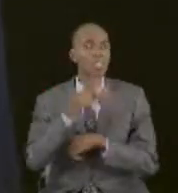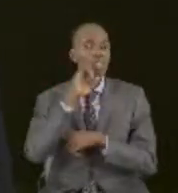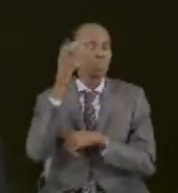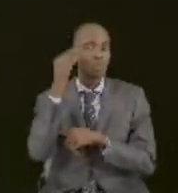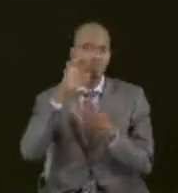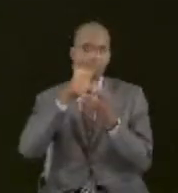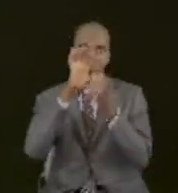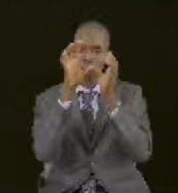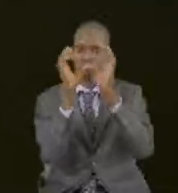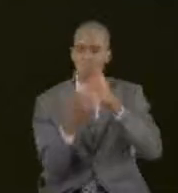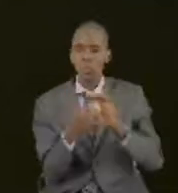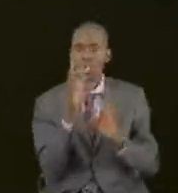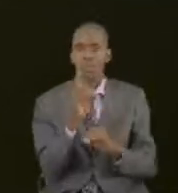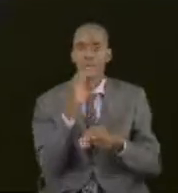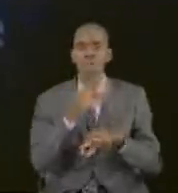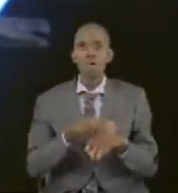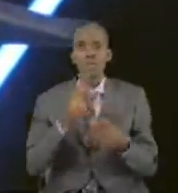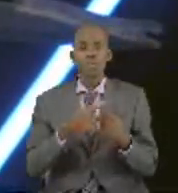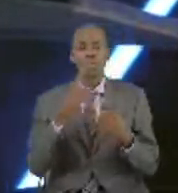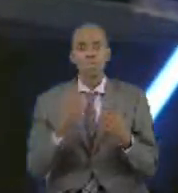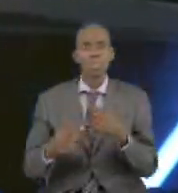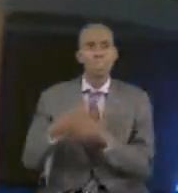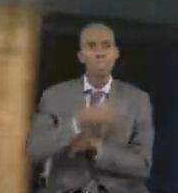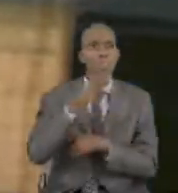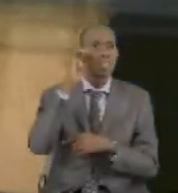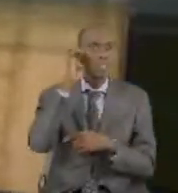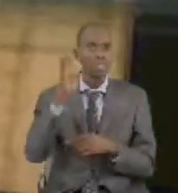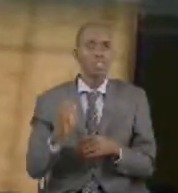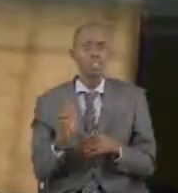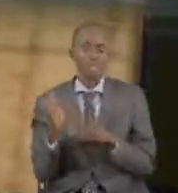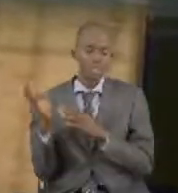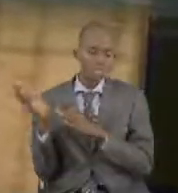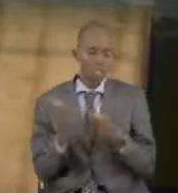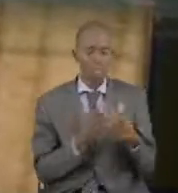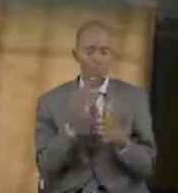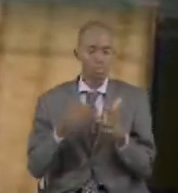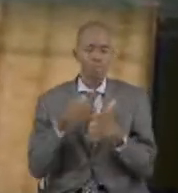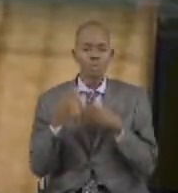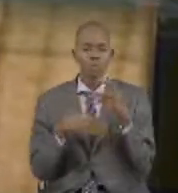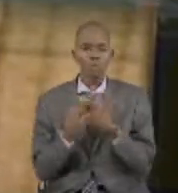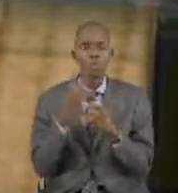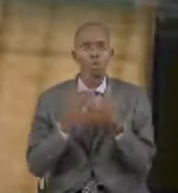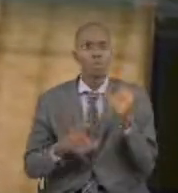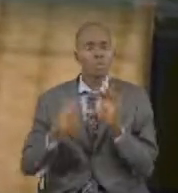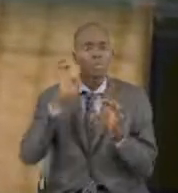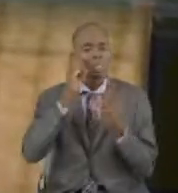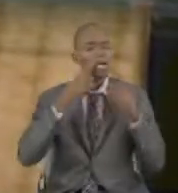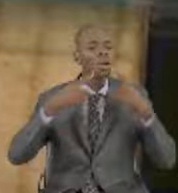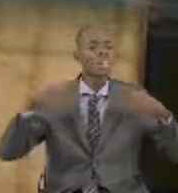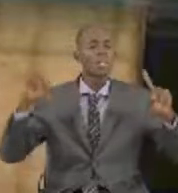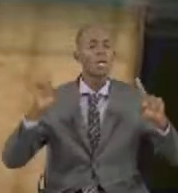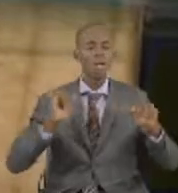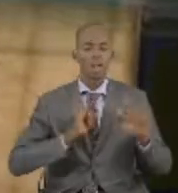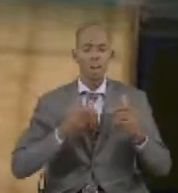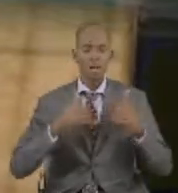indestructible. Voyez cet homme. Il était consacré depuis le jour de sa conversion jusqu'au jour où il a quitté le monde.